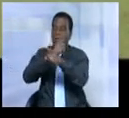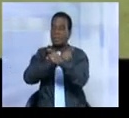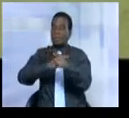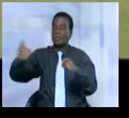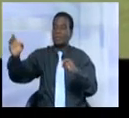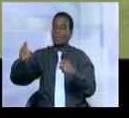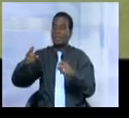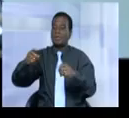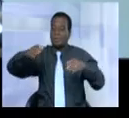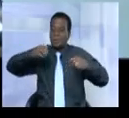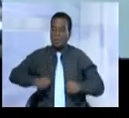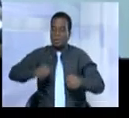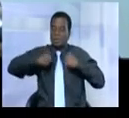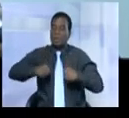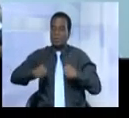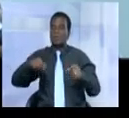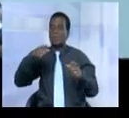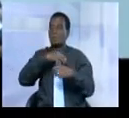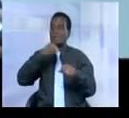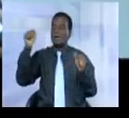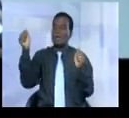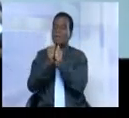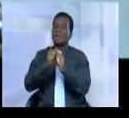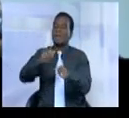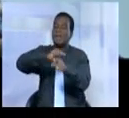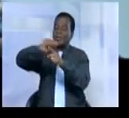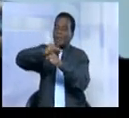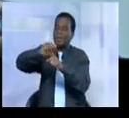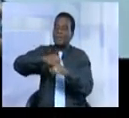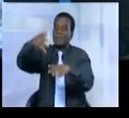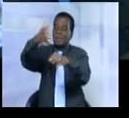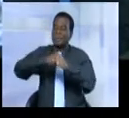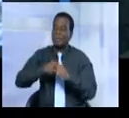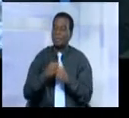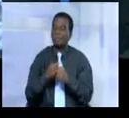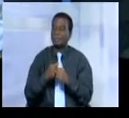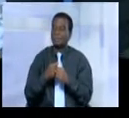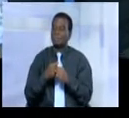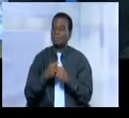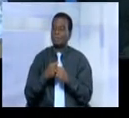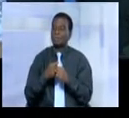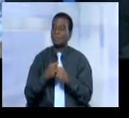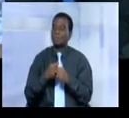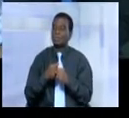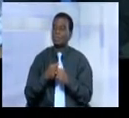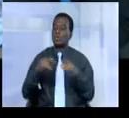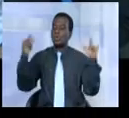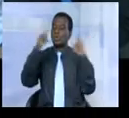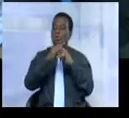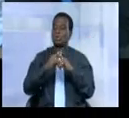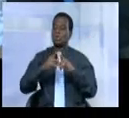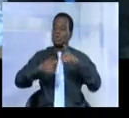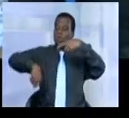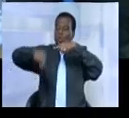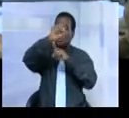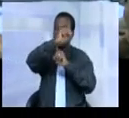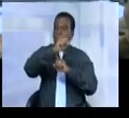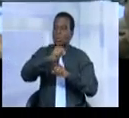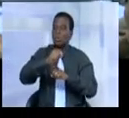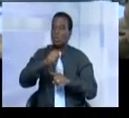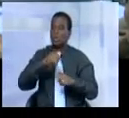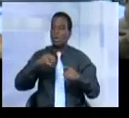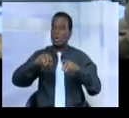développement psychologique, en plus de la formation qu'ils reçoivent au niveau académique. Campus Games, édition 2014, annonce